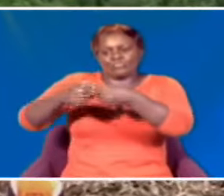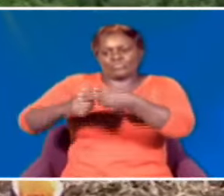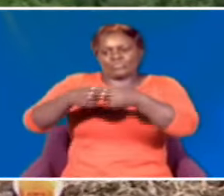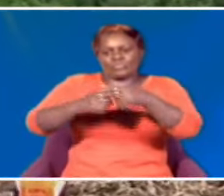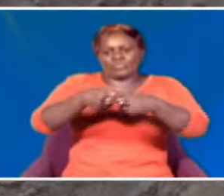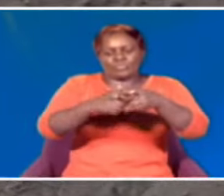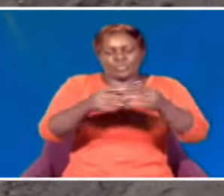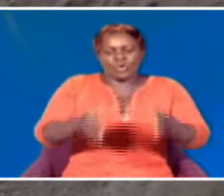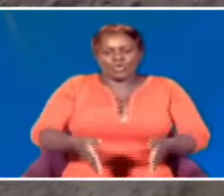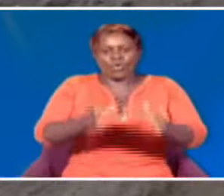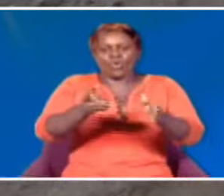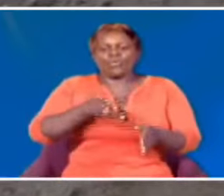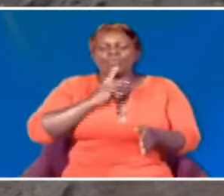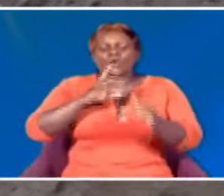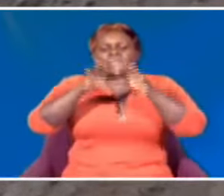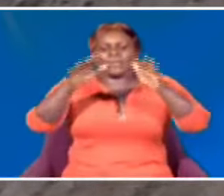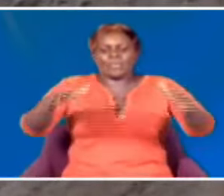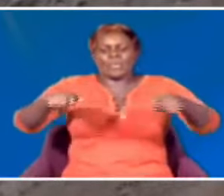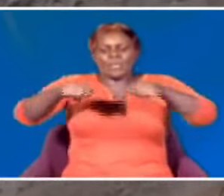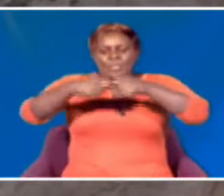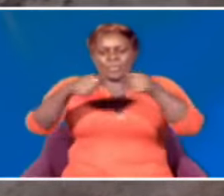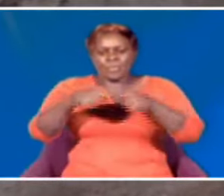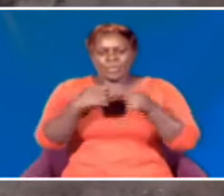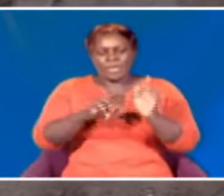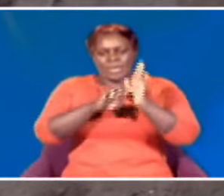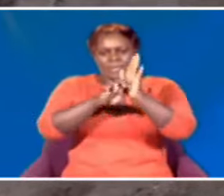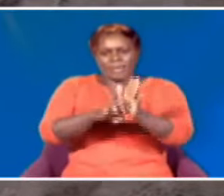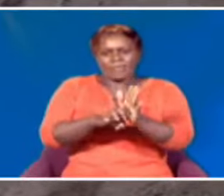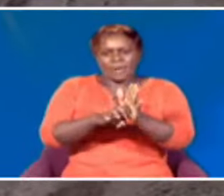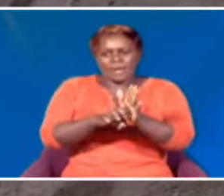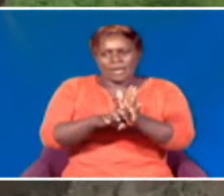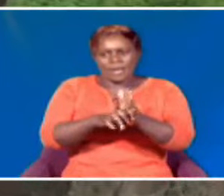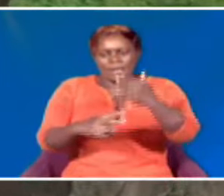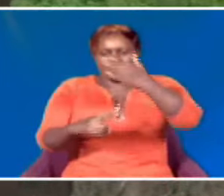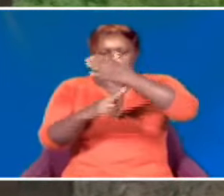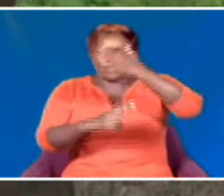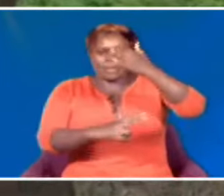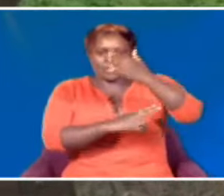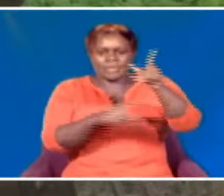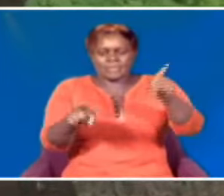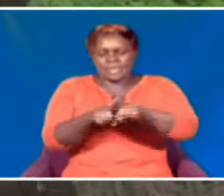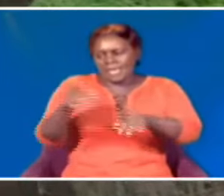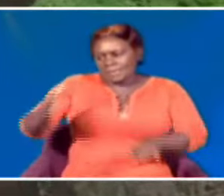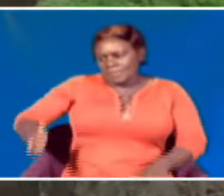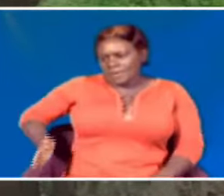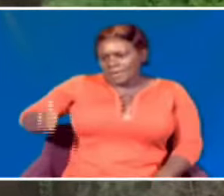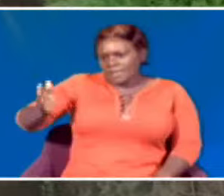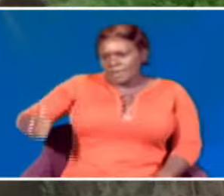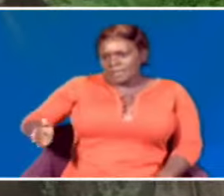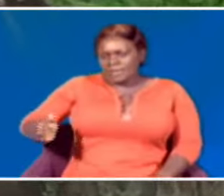miundo msingi ambayo iliharibiwa na mafuriko kama vile barabara, madaraja na hata reli.